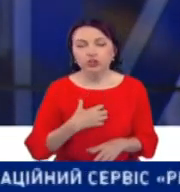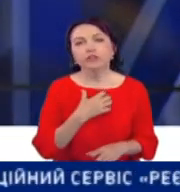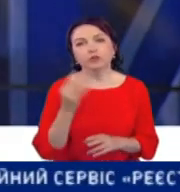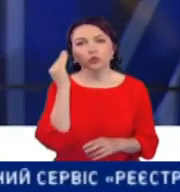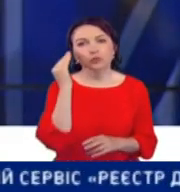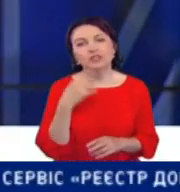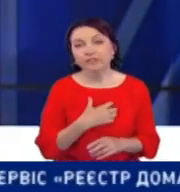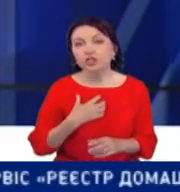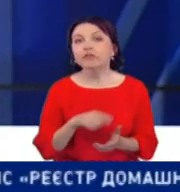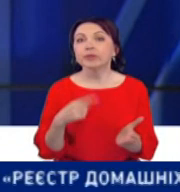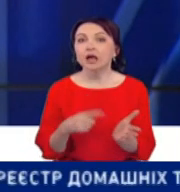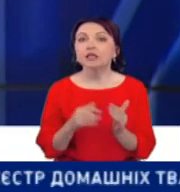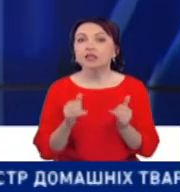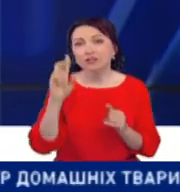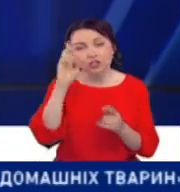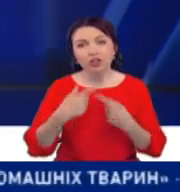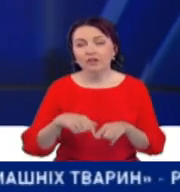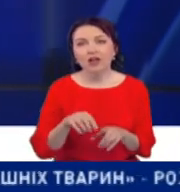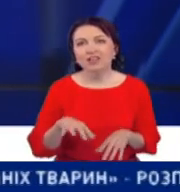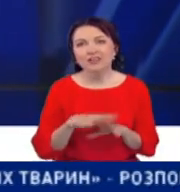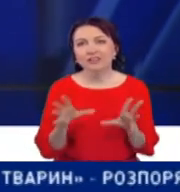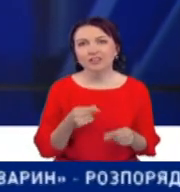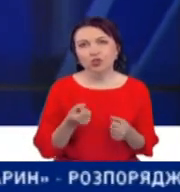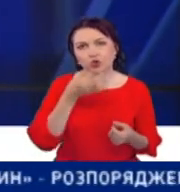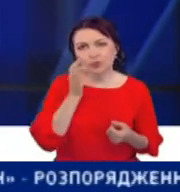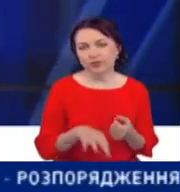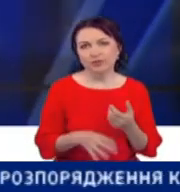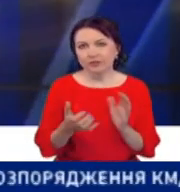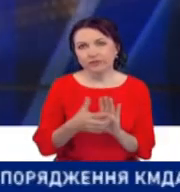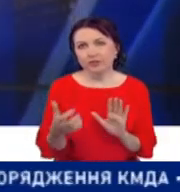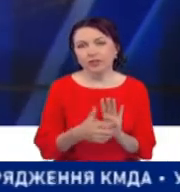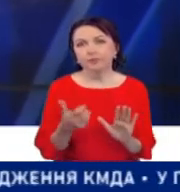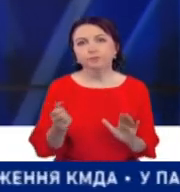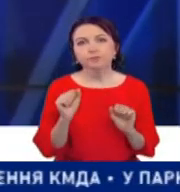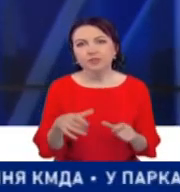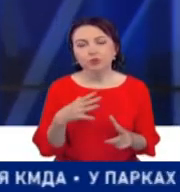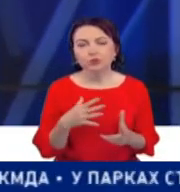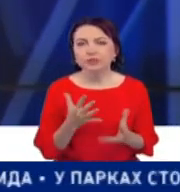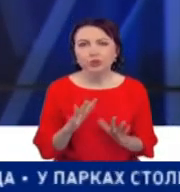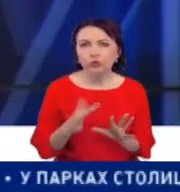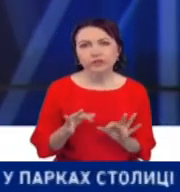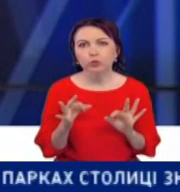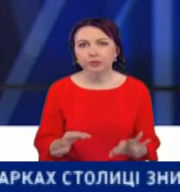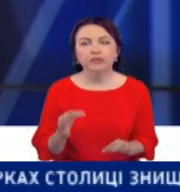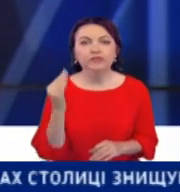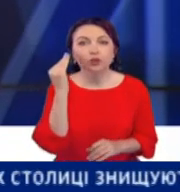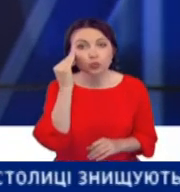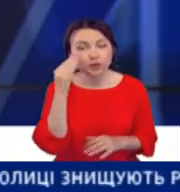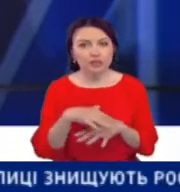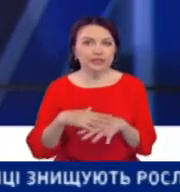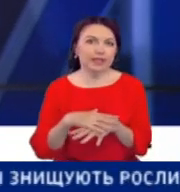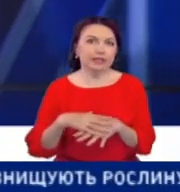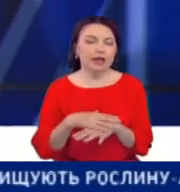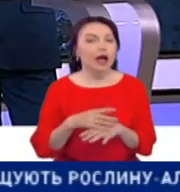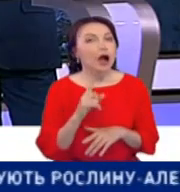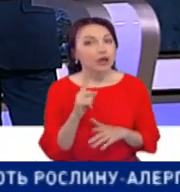важливе питання для держави, і не всі компетентні. Тут погоджуюсь, що може бути не зовсім об'єктивна думка потім населення.